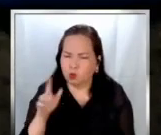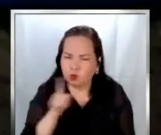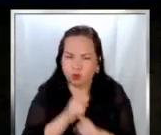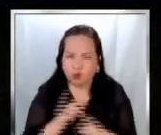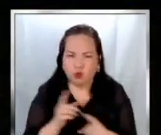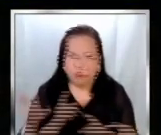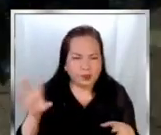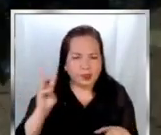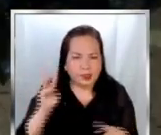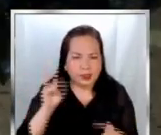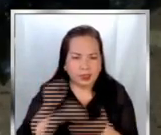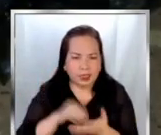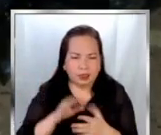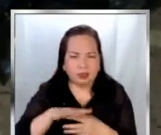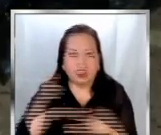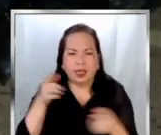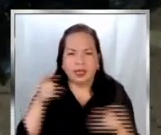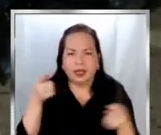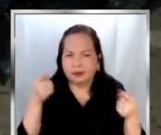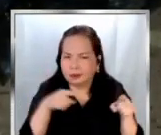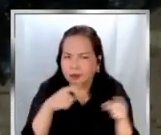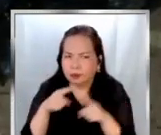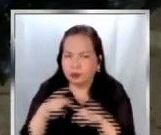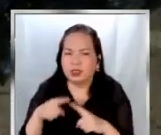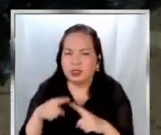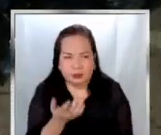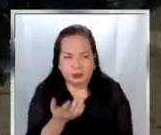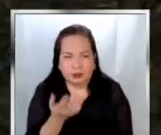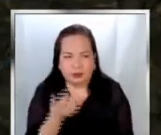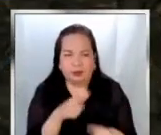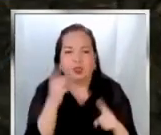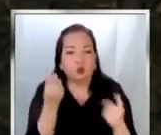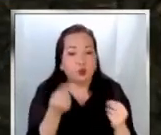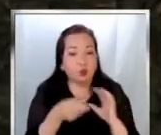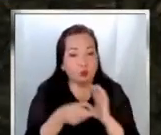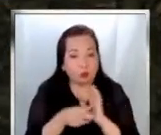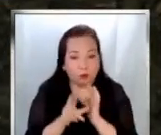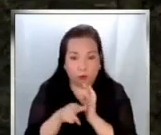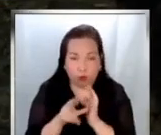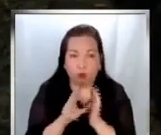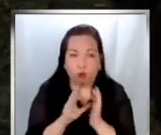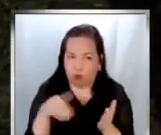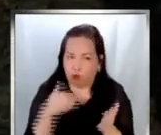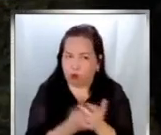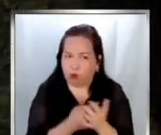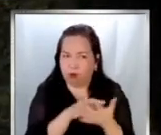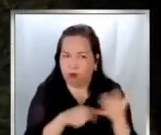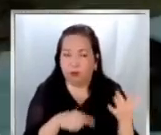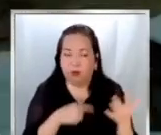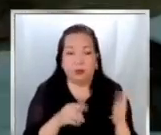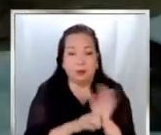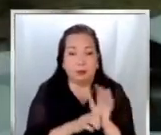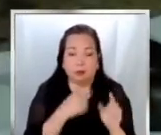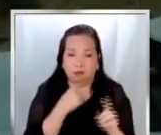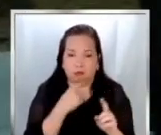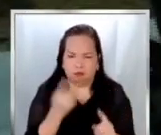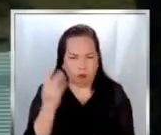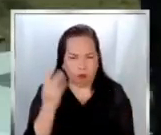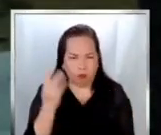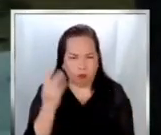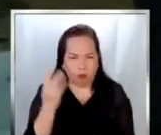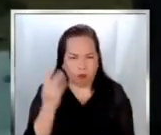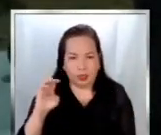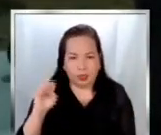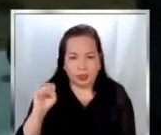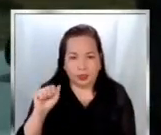saan may namatay. Ire-review rin daw nila ang mga ito. Sa San Jose del Monte, specifically sa Angeles,